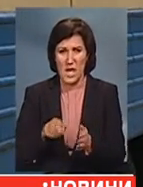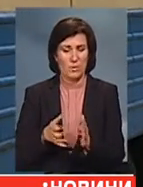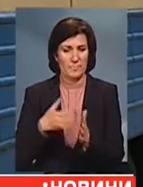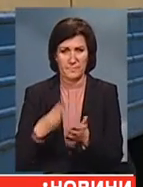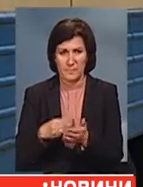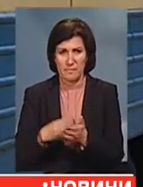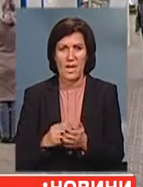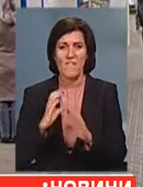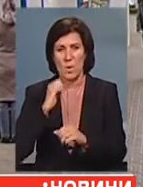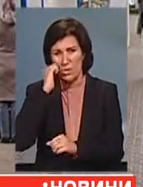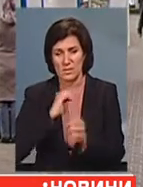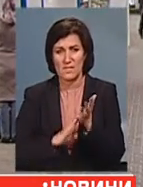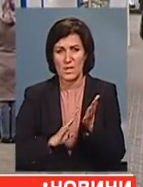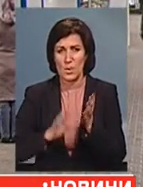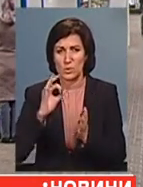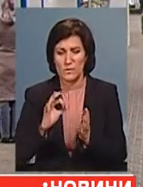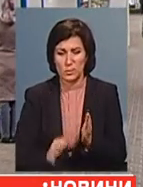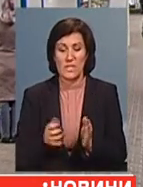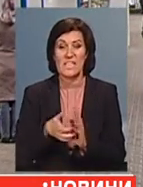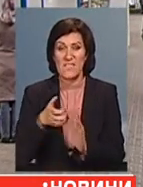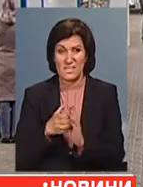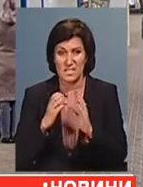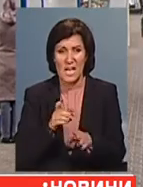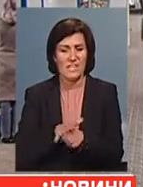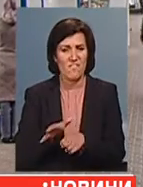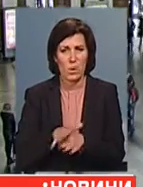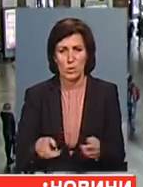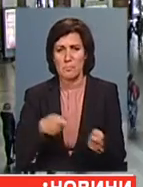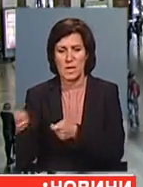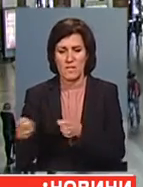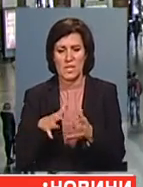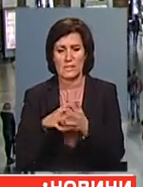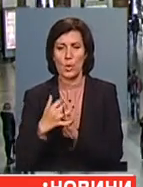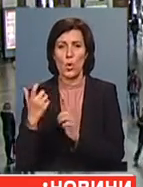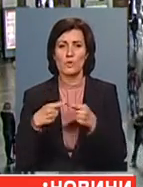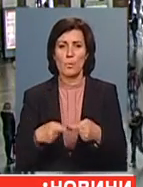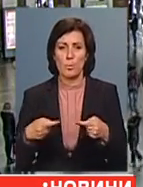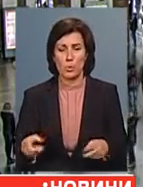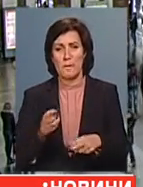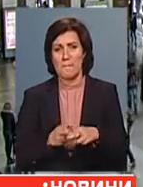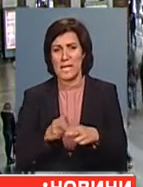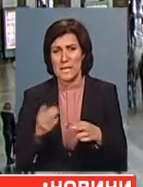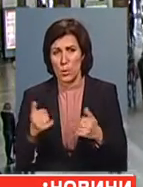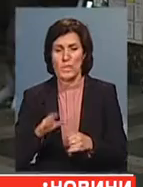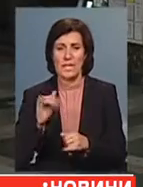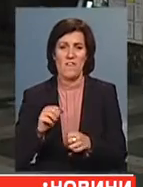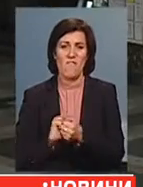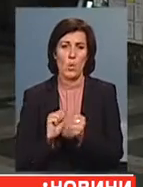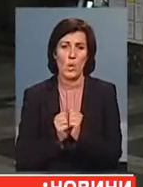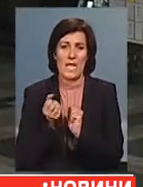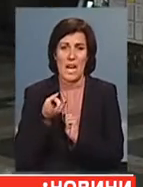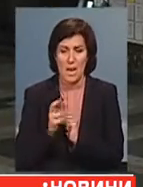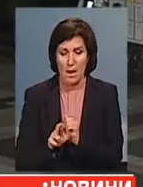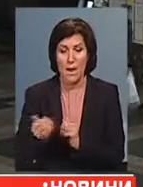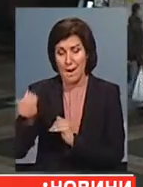на 90%. Через їх дефіцит часто не виконують перевезення сільгосппродукції, металургії та вугілля. Балчун